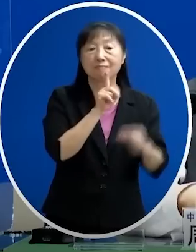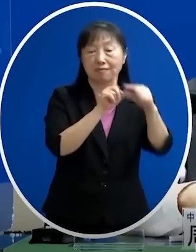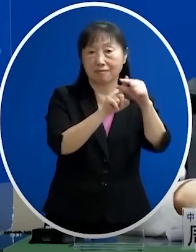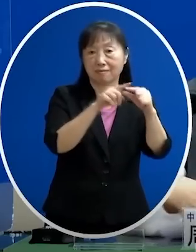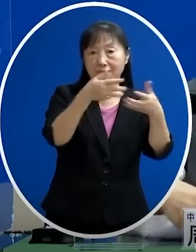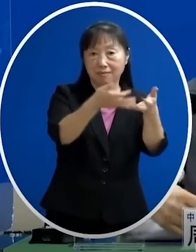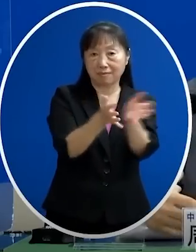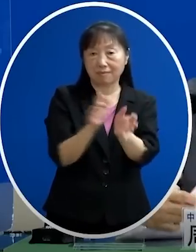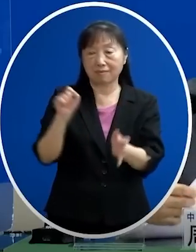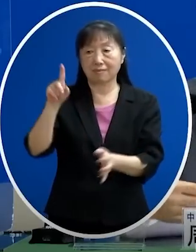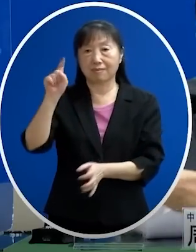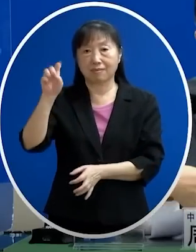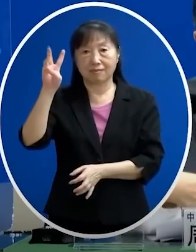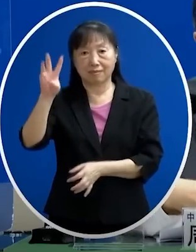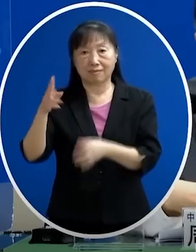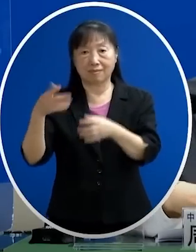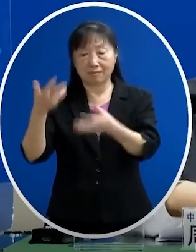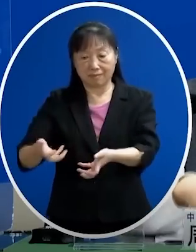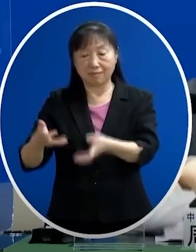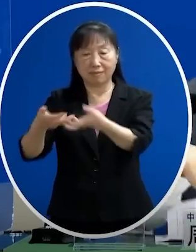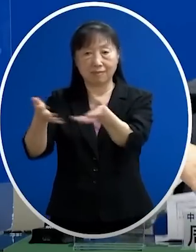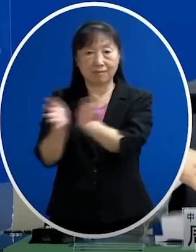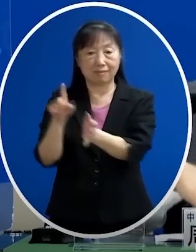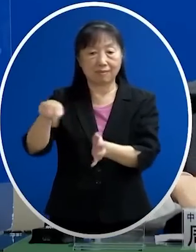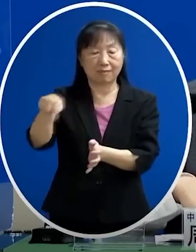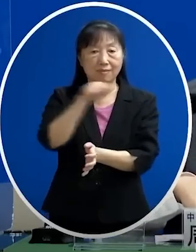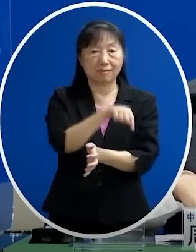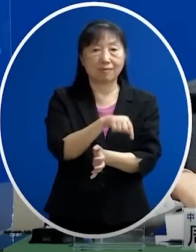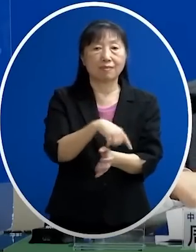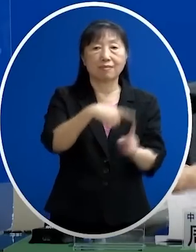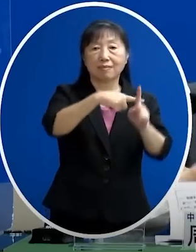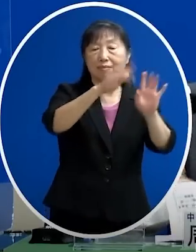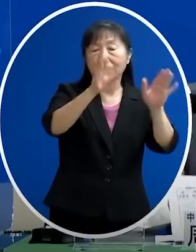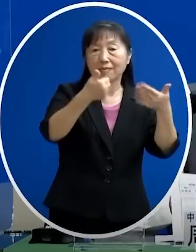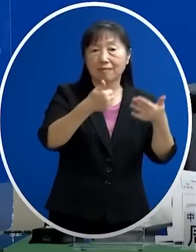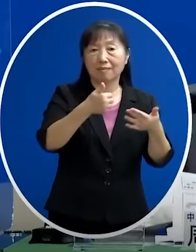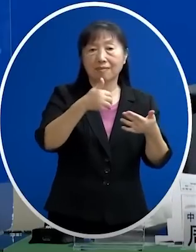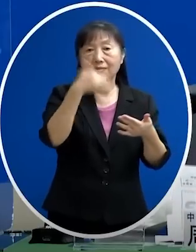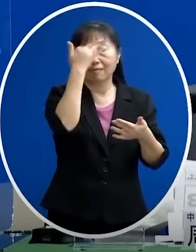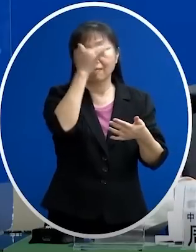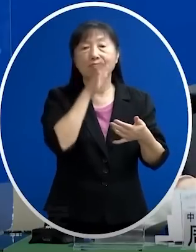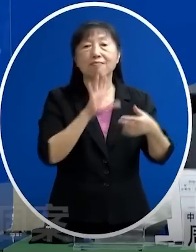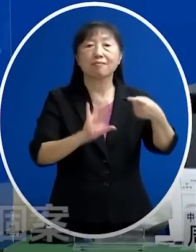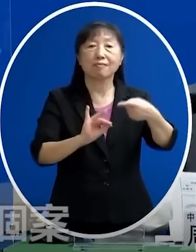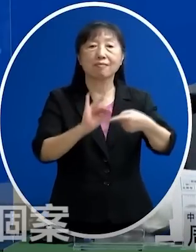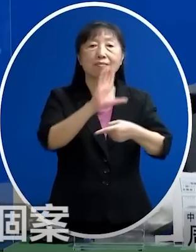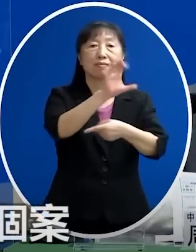症，113位是重症。目前的这个轻症无症状的比例仍然是